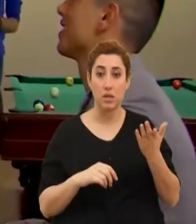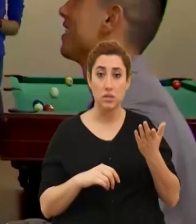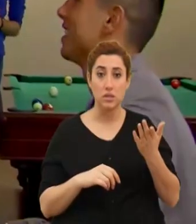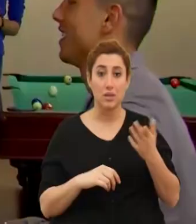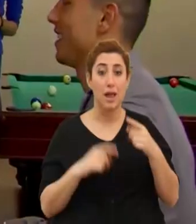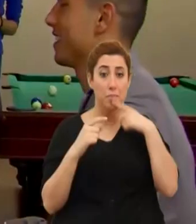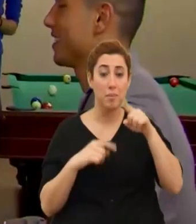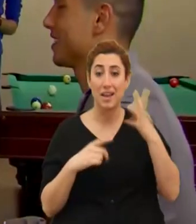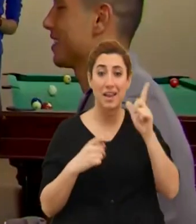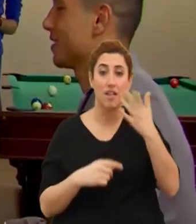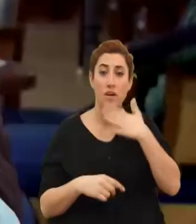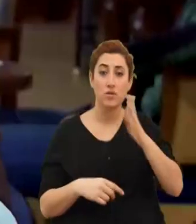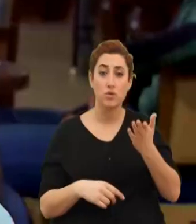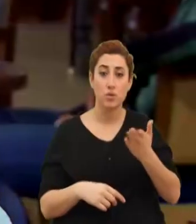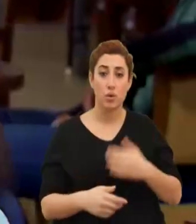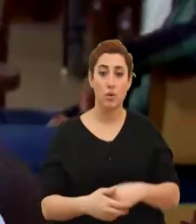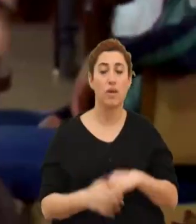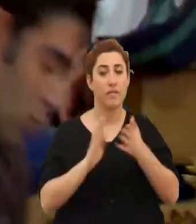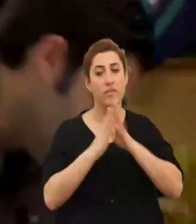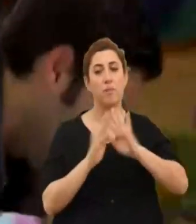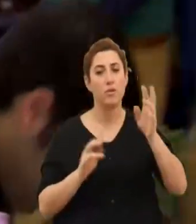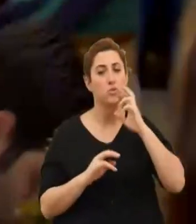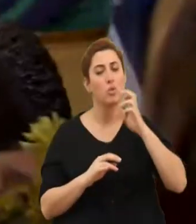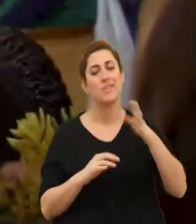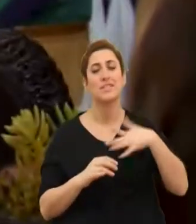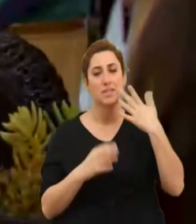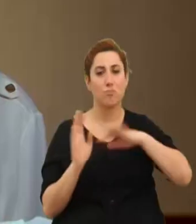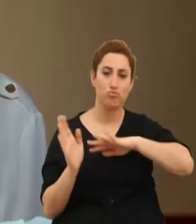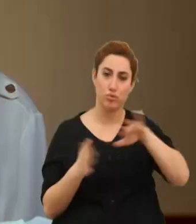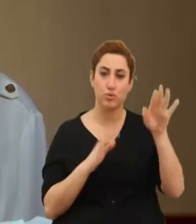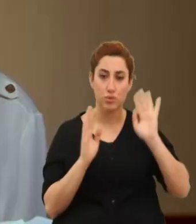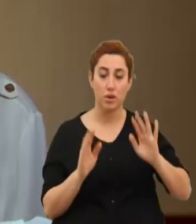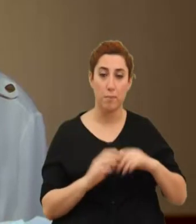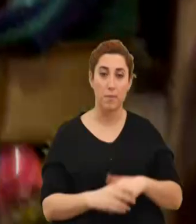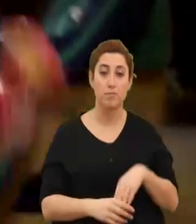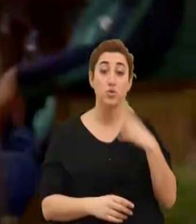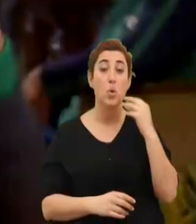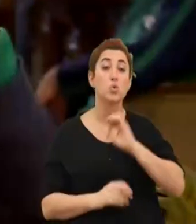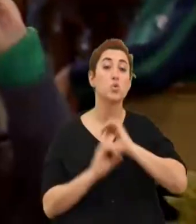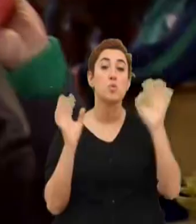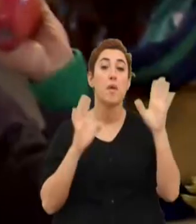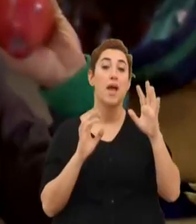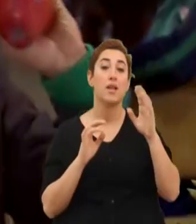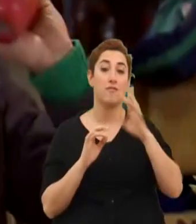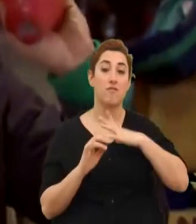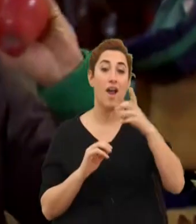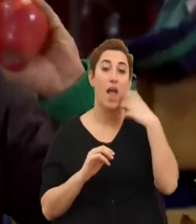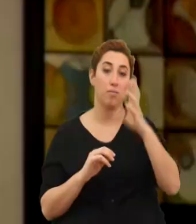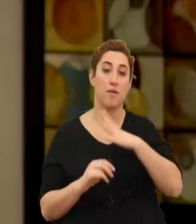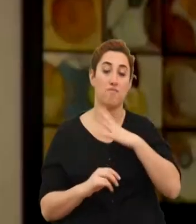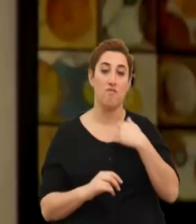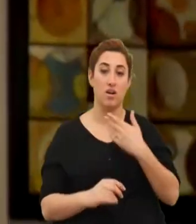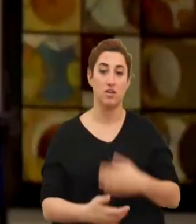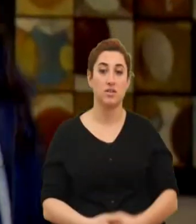ihtiyacın ya? Biber ya. Nasıl ihtiyacın yok ya? Tamam hadi soğan. Madem soğan istemiyorsunuz. Çok şahane golden şeyim var. Elmam